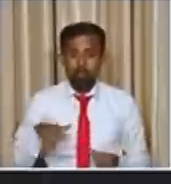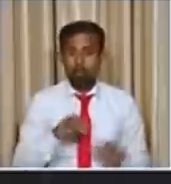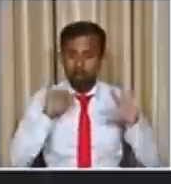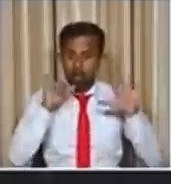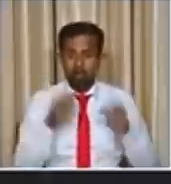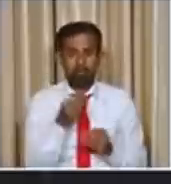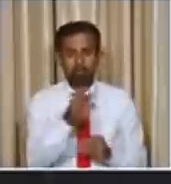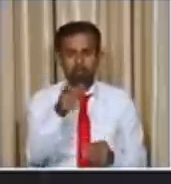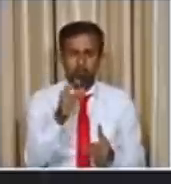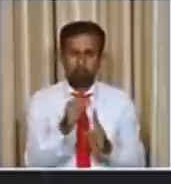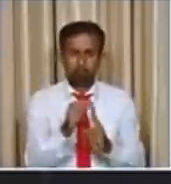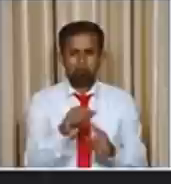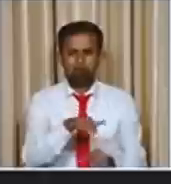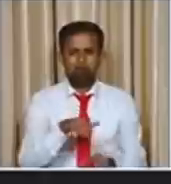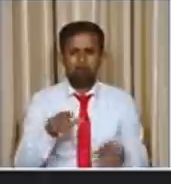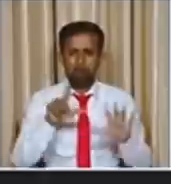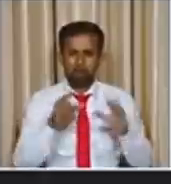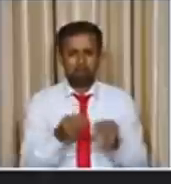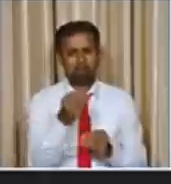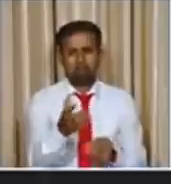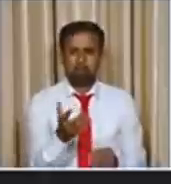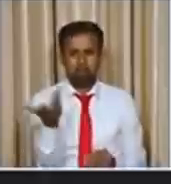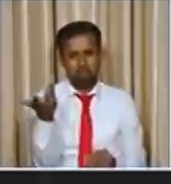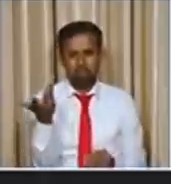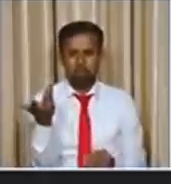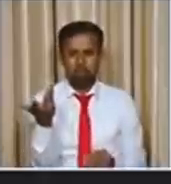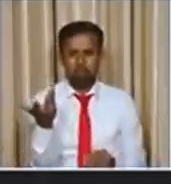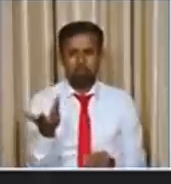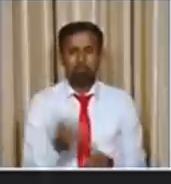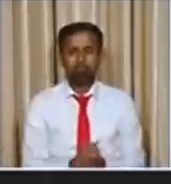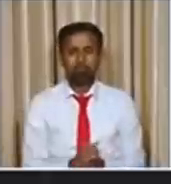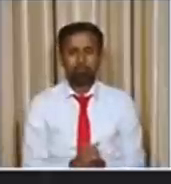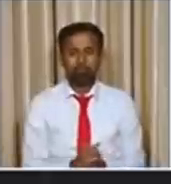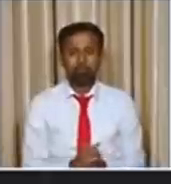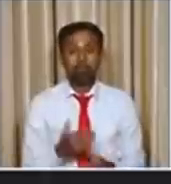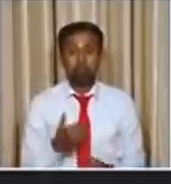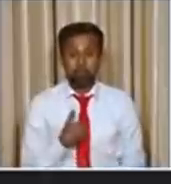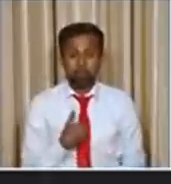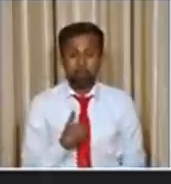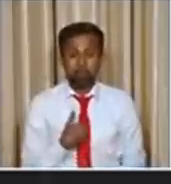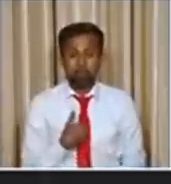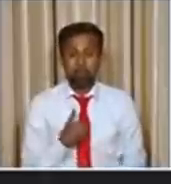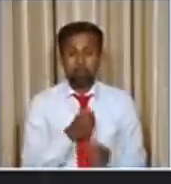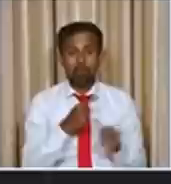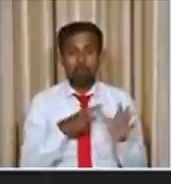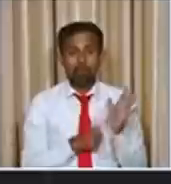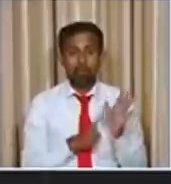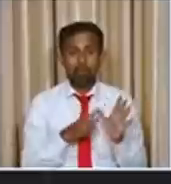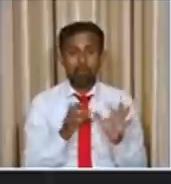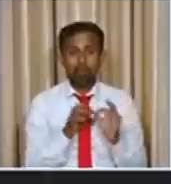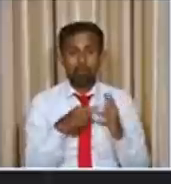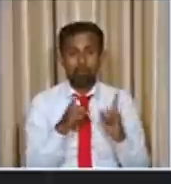உங்களுக்கு 5-7% கொடுக்கல, உங்களுக்கு 7% கொடுக்கல. நாங்க வந்து கலபடையில, போஹில்ல